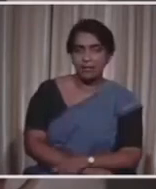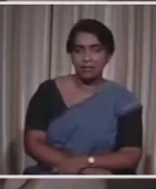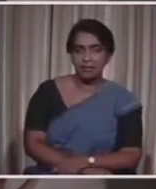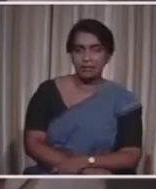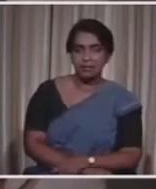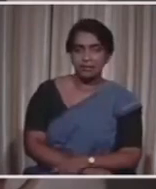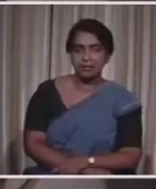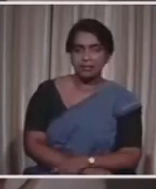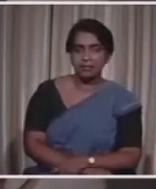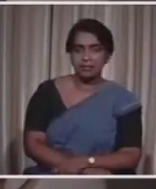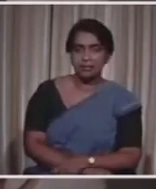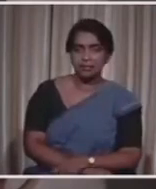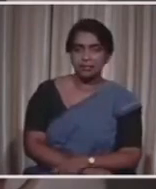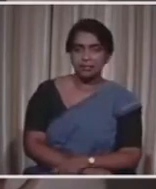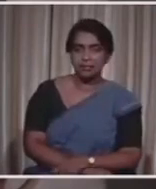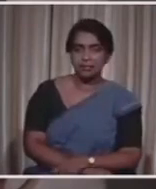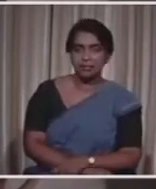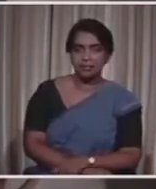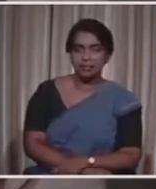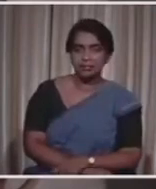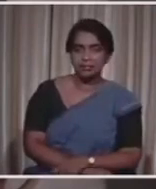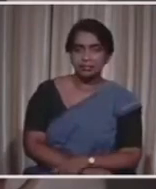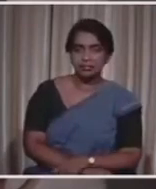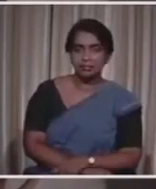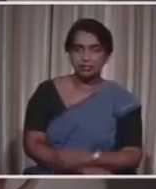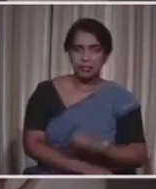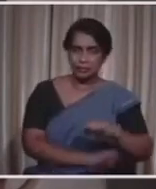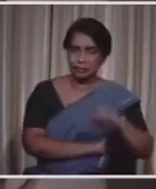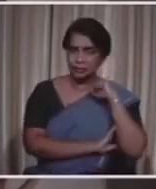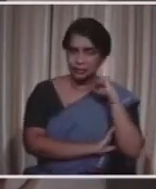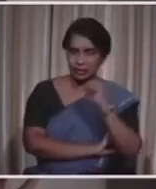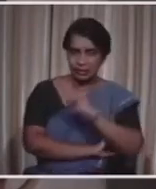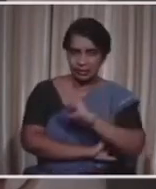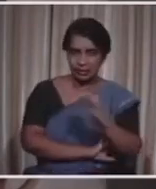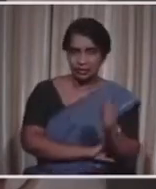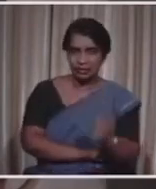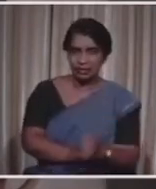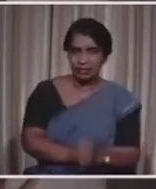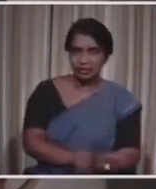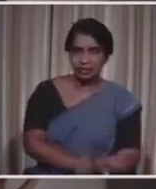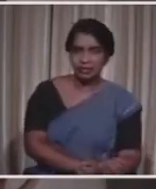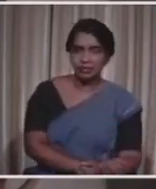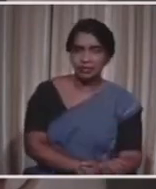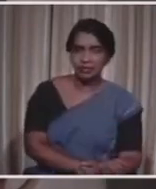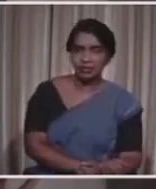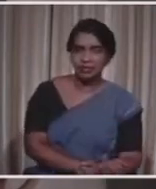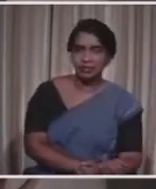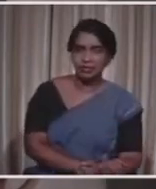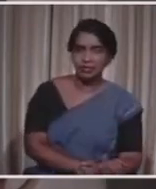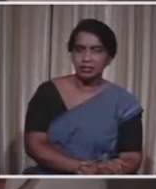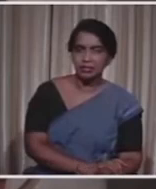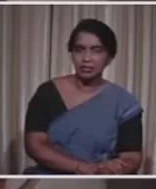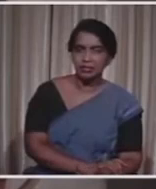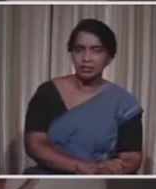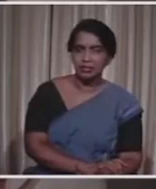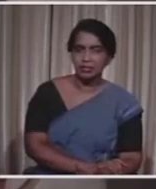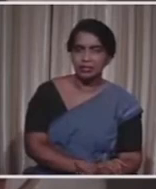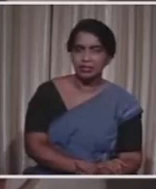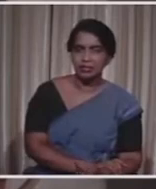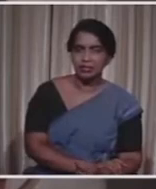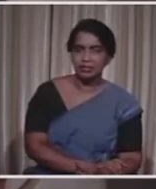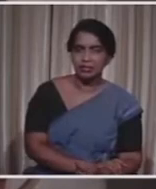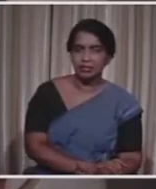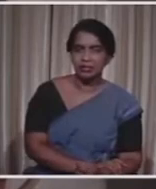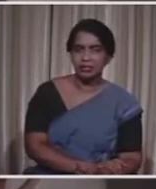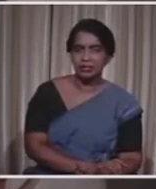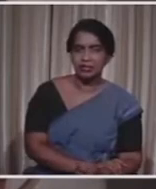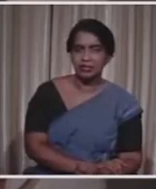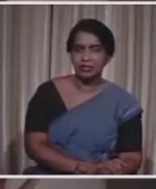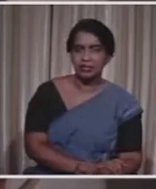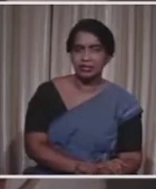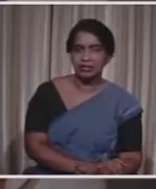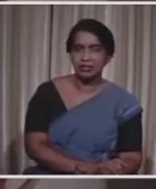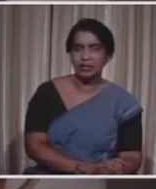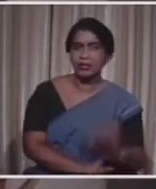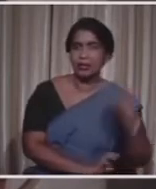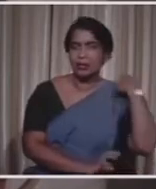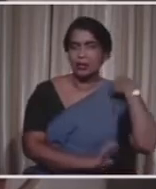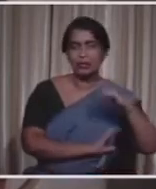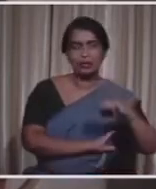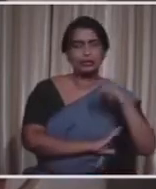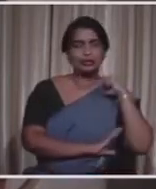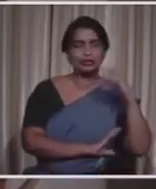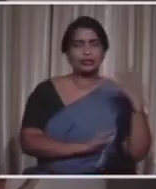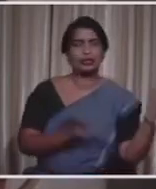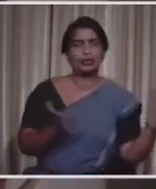ඉන්නවා විපක්ෂ නායකතුමා ඔබතුමා හොන්දක් නෑ කෂේරුකාවක් නෑ හොන්ද බල නෑ